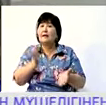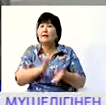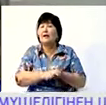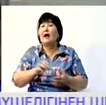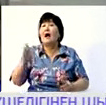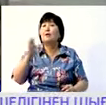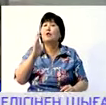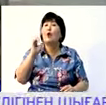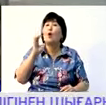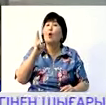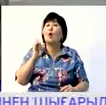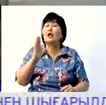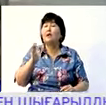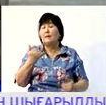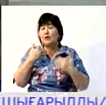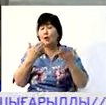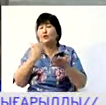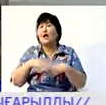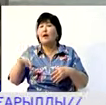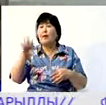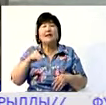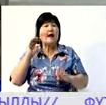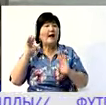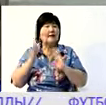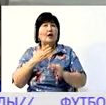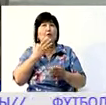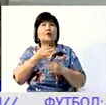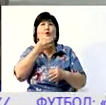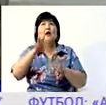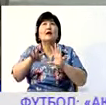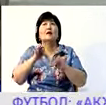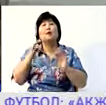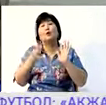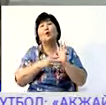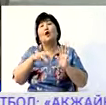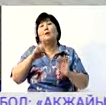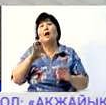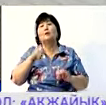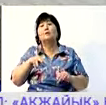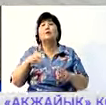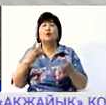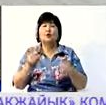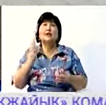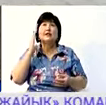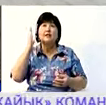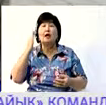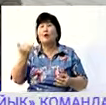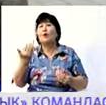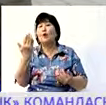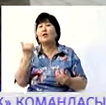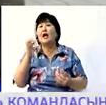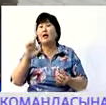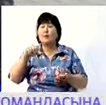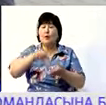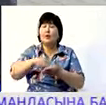Әміржан Қосановтың бағдарламасын шолып шықтым. Барлығын тыңдадым. Мен өз таңдауымды 9-шы маусым күні жасаймын. Жергілікті штаб өкілдерінің